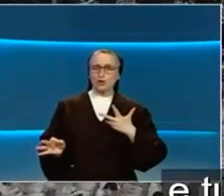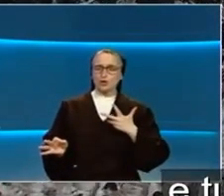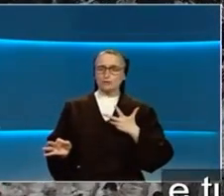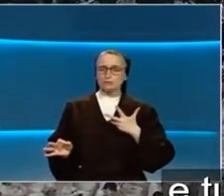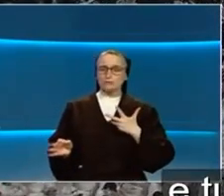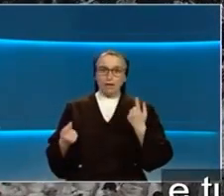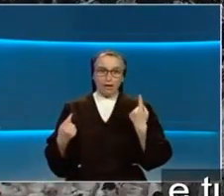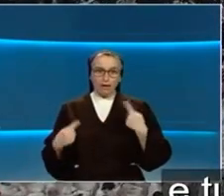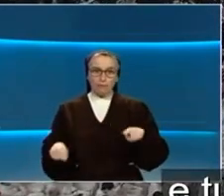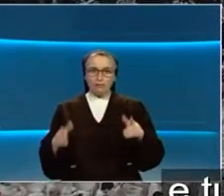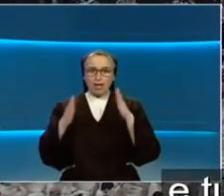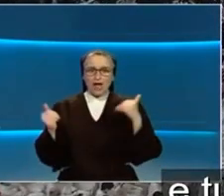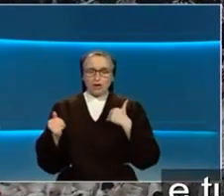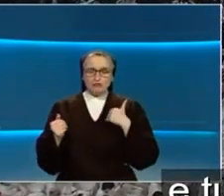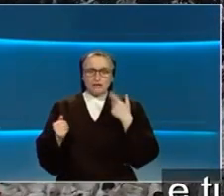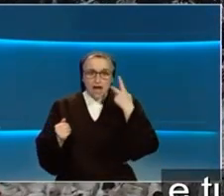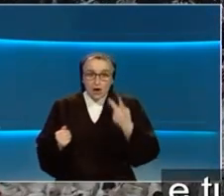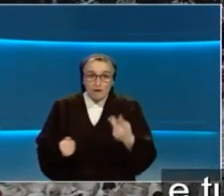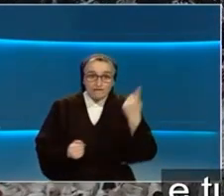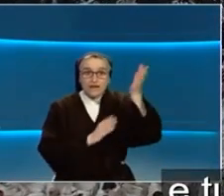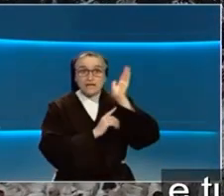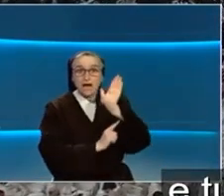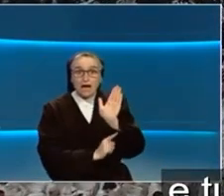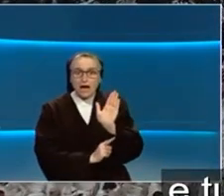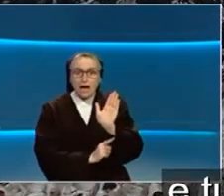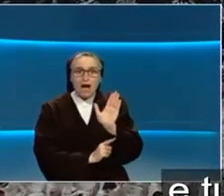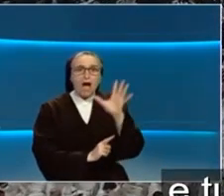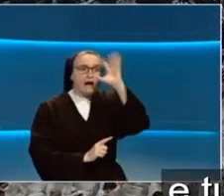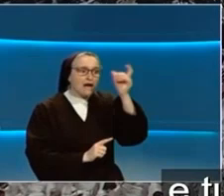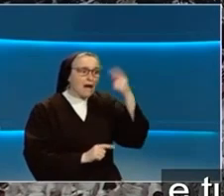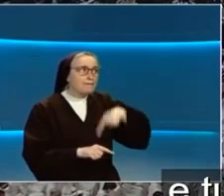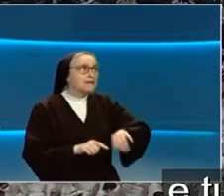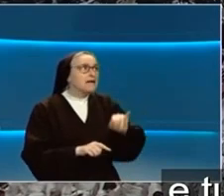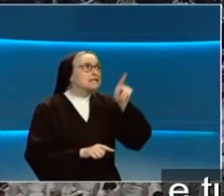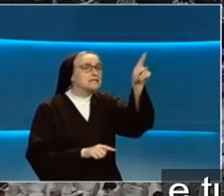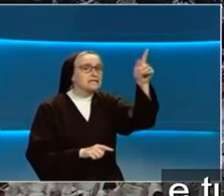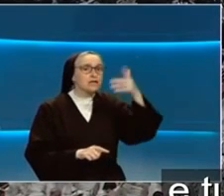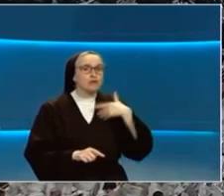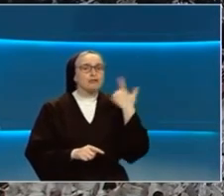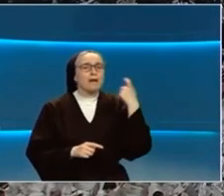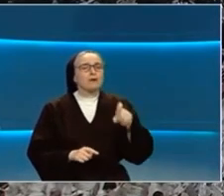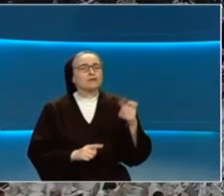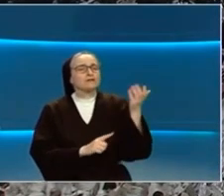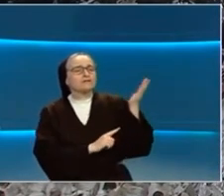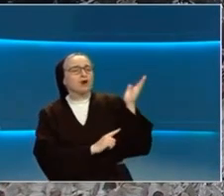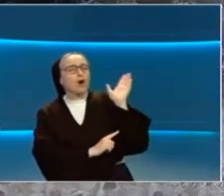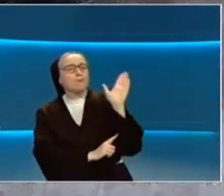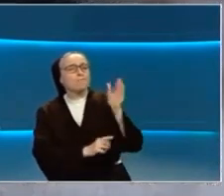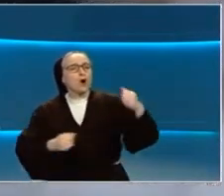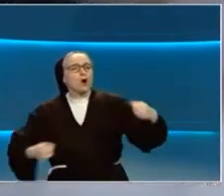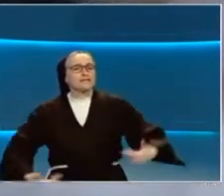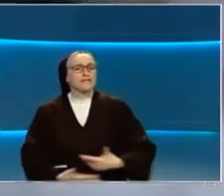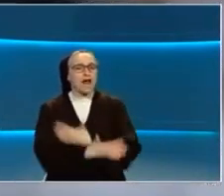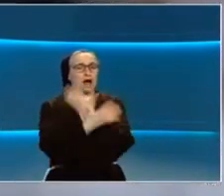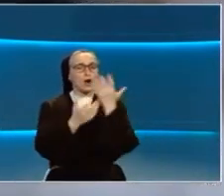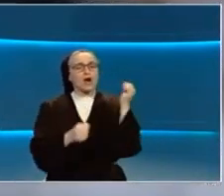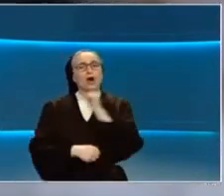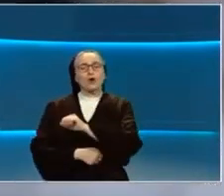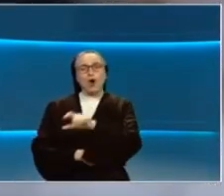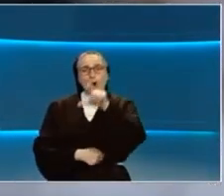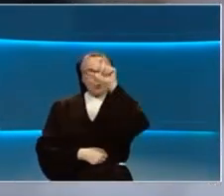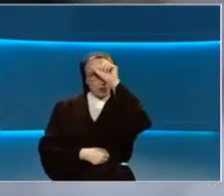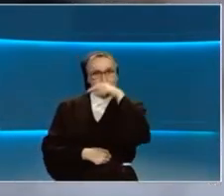Gli egiziani sapranno che io sono il Signore quando dimostrerò la mia gloria contro il